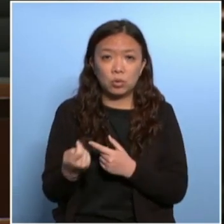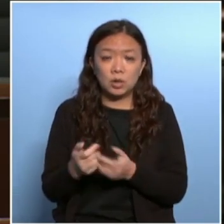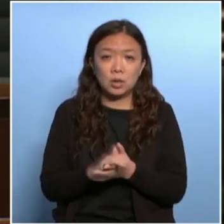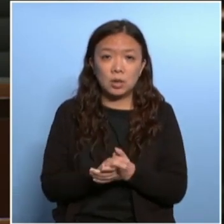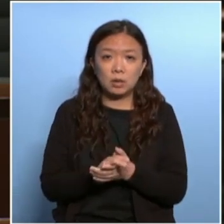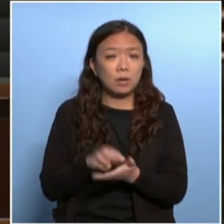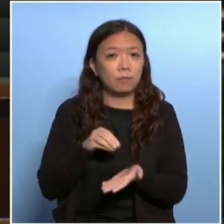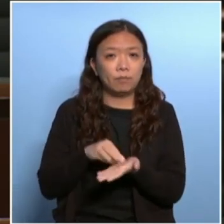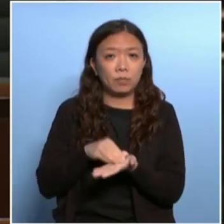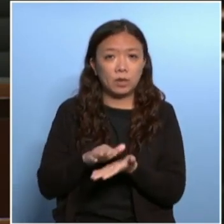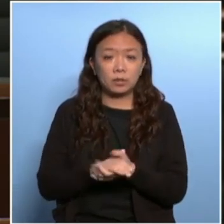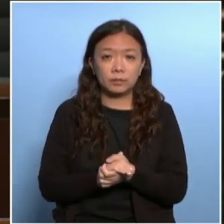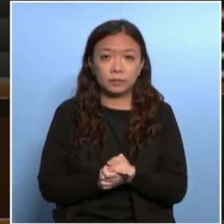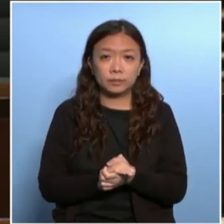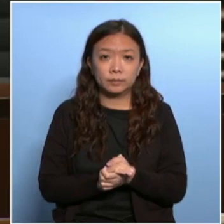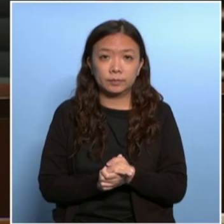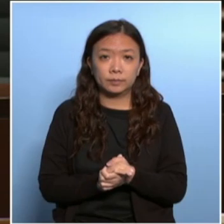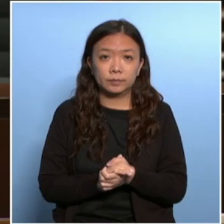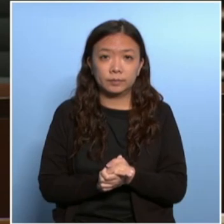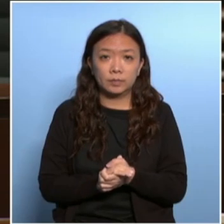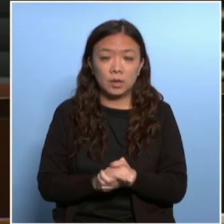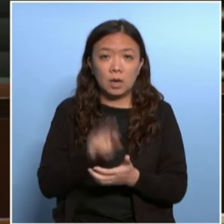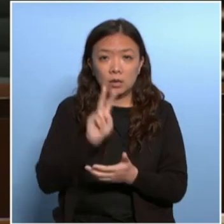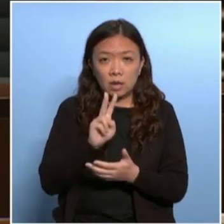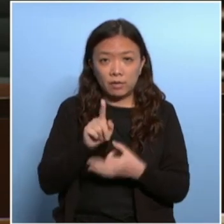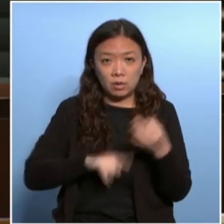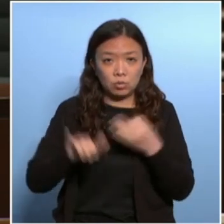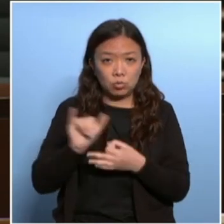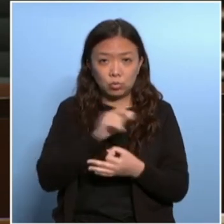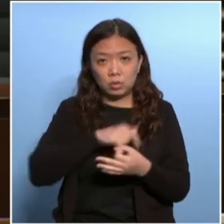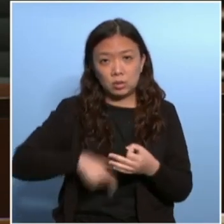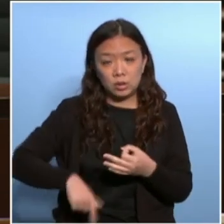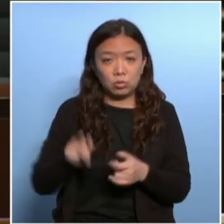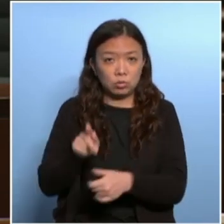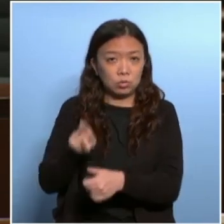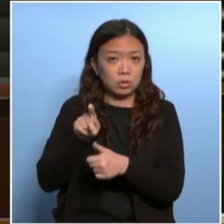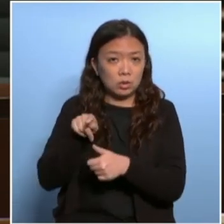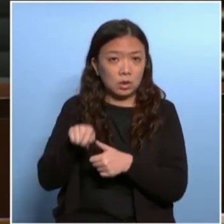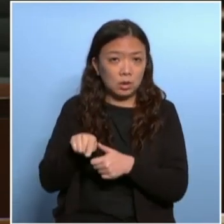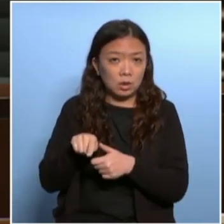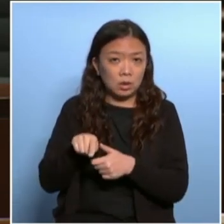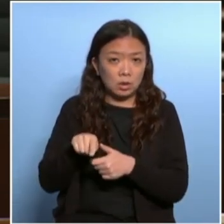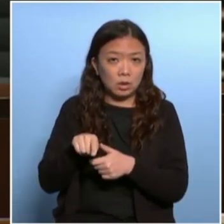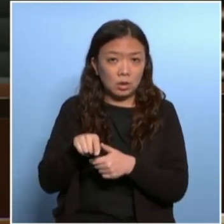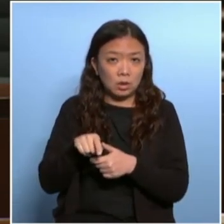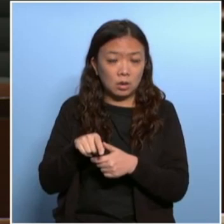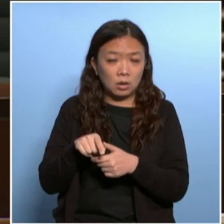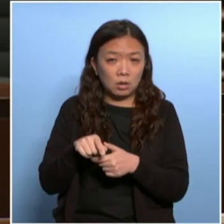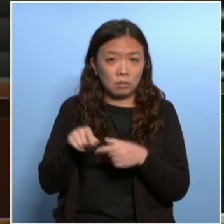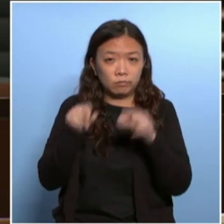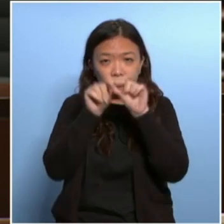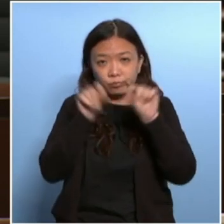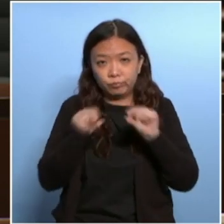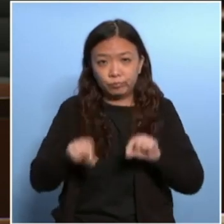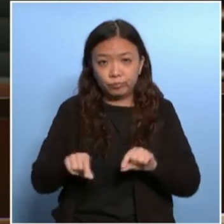力。而這件事呢，譬如我看回容海恩議員呢引述了她在個總共幾點裡面呢，其實